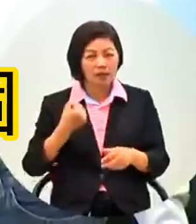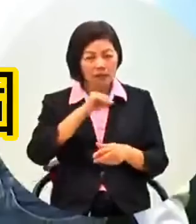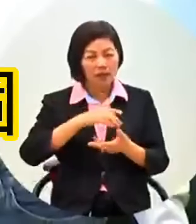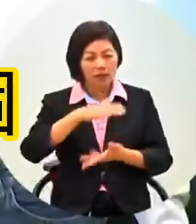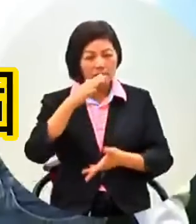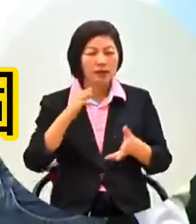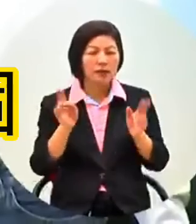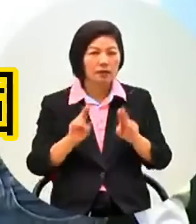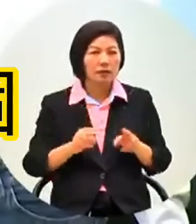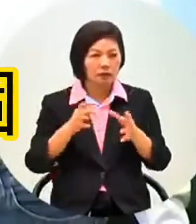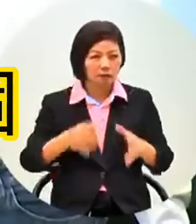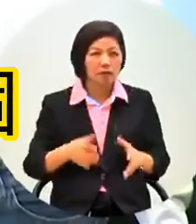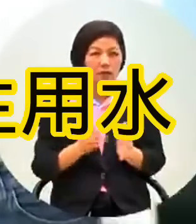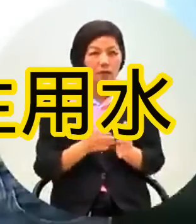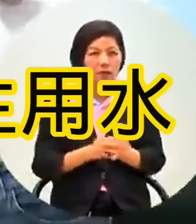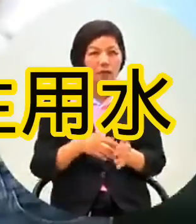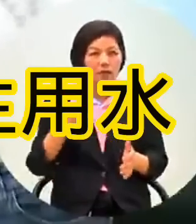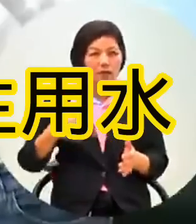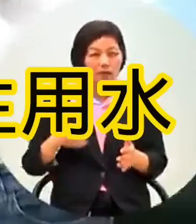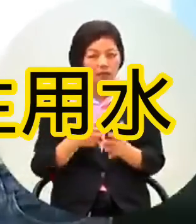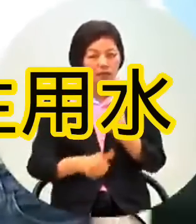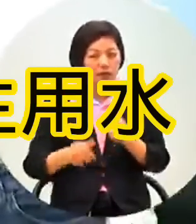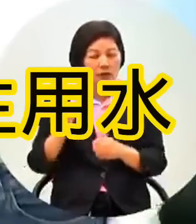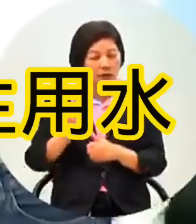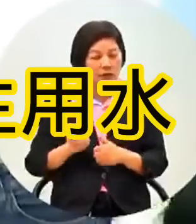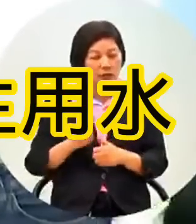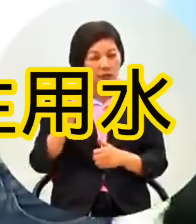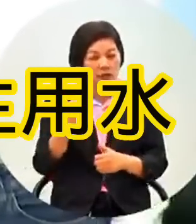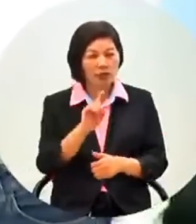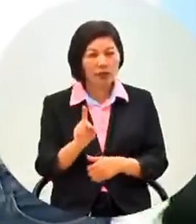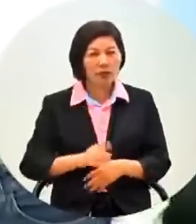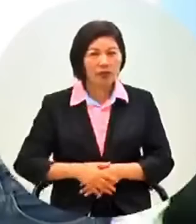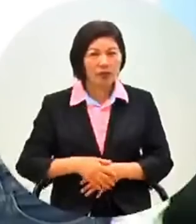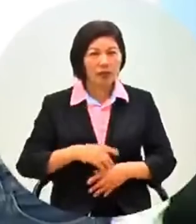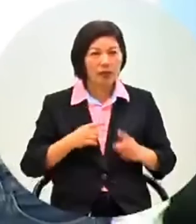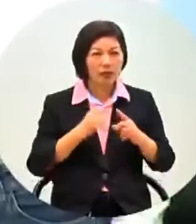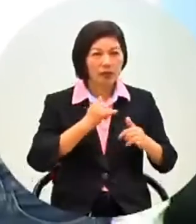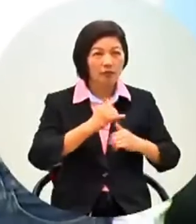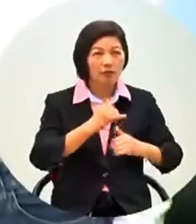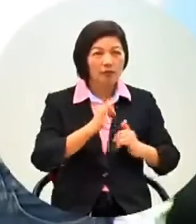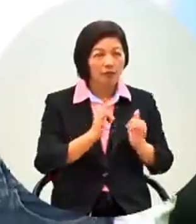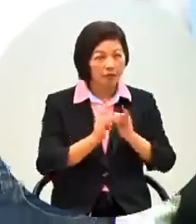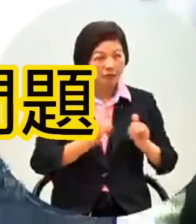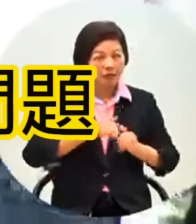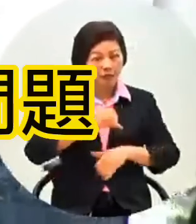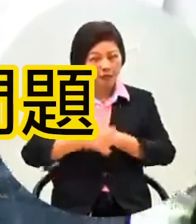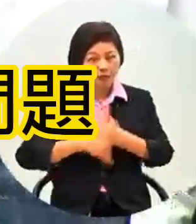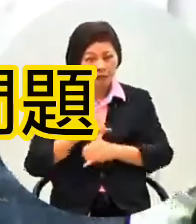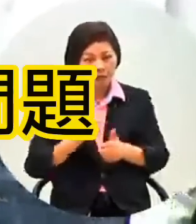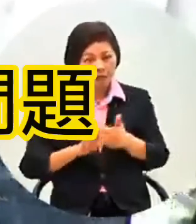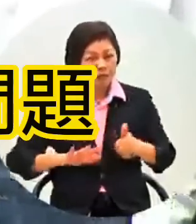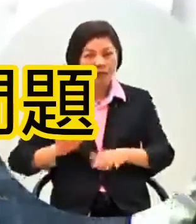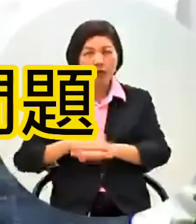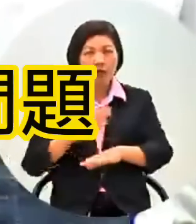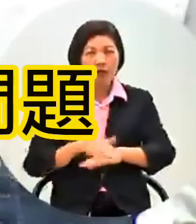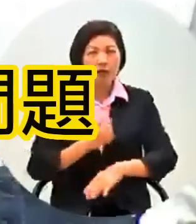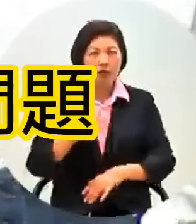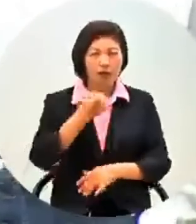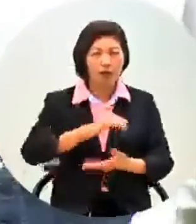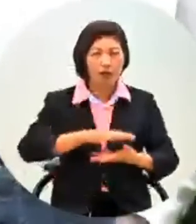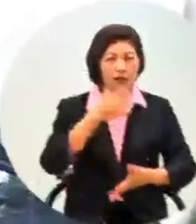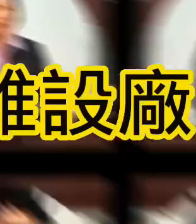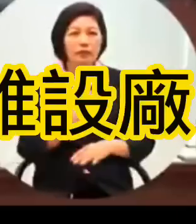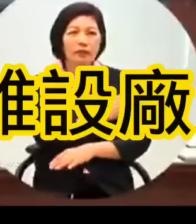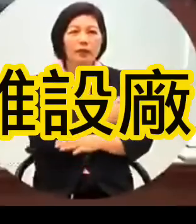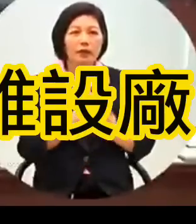使用。这个， 所以你保证不会排挤到民生用水，你保证吗？ 我保证不会缺水。 谢谢市长。 因为台积电也确认。 谢谢市长。 没有